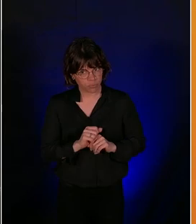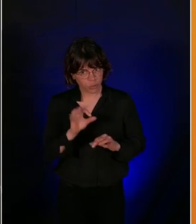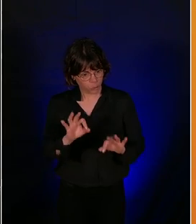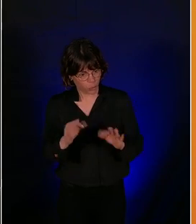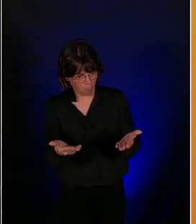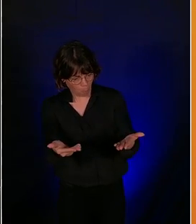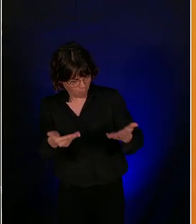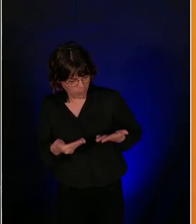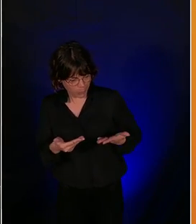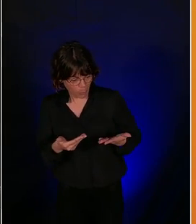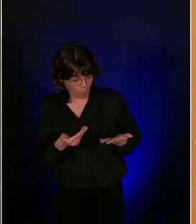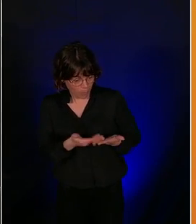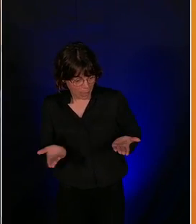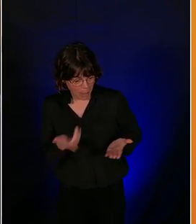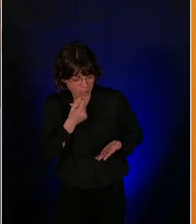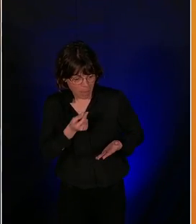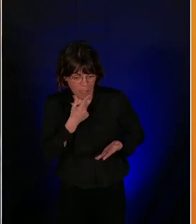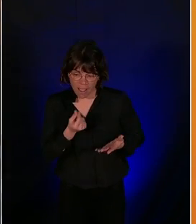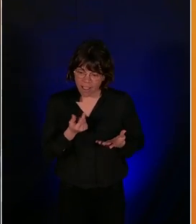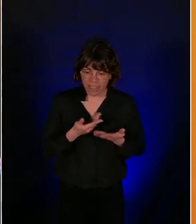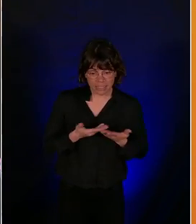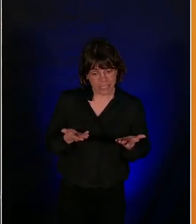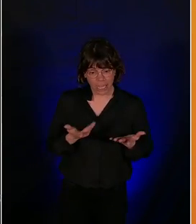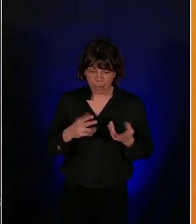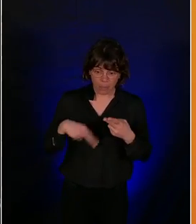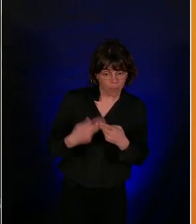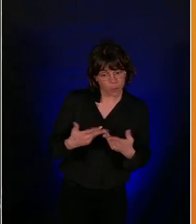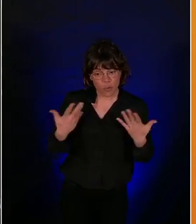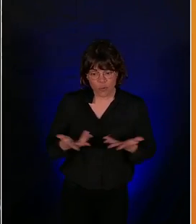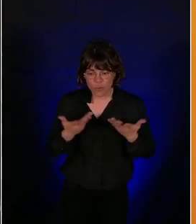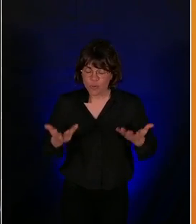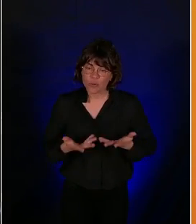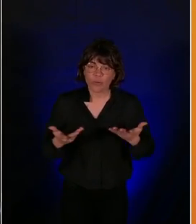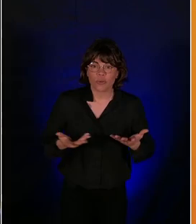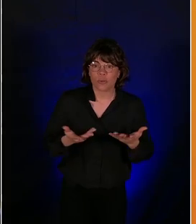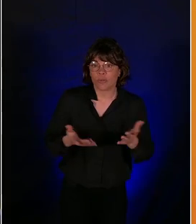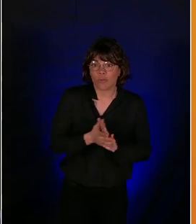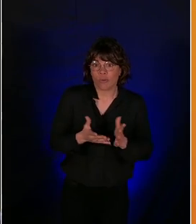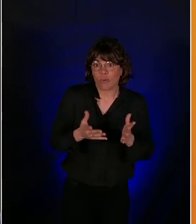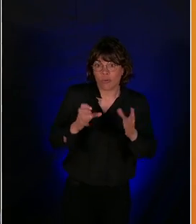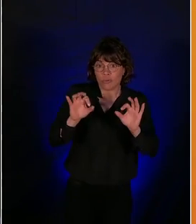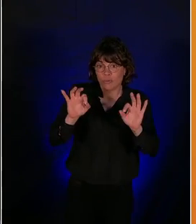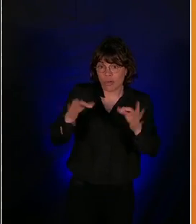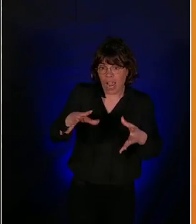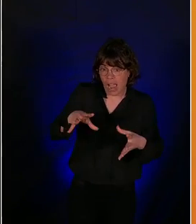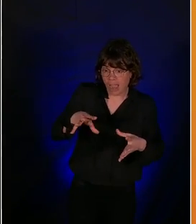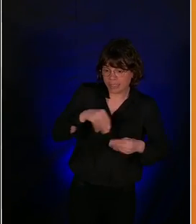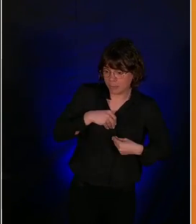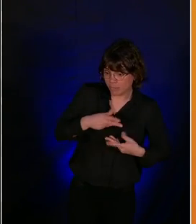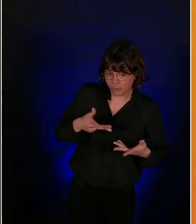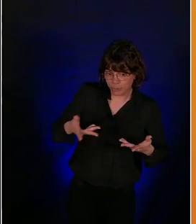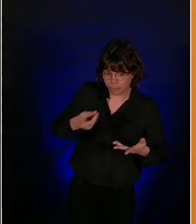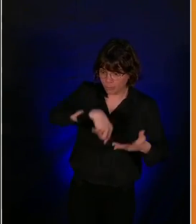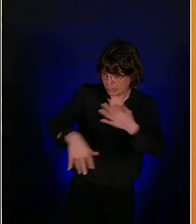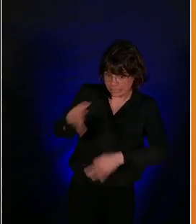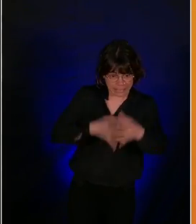propositions aussi sympathi et fac à répondre je pe adhérer effectivement à tout ce qui a été évoqué mon camarade